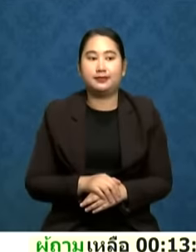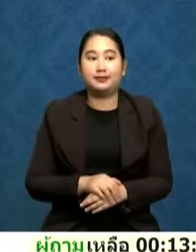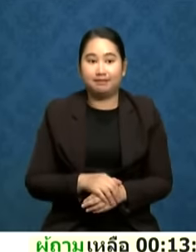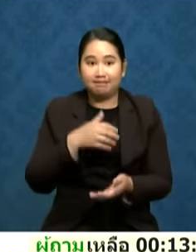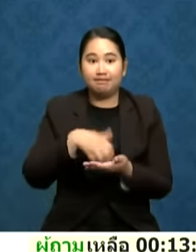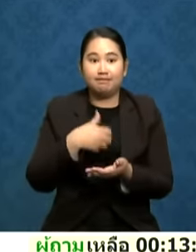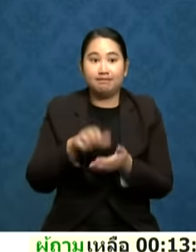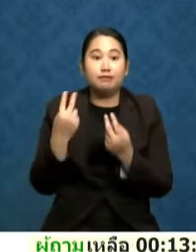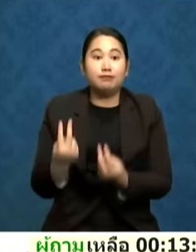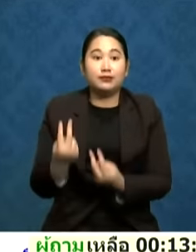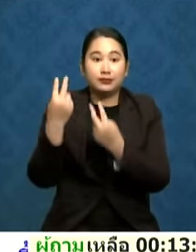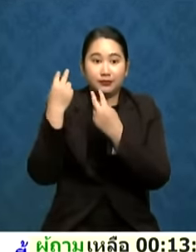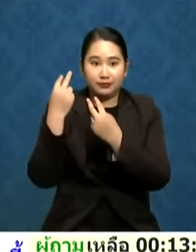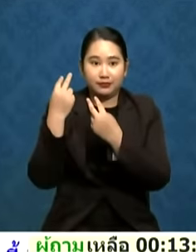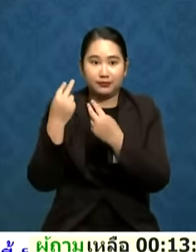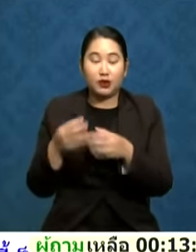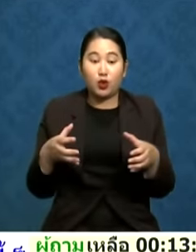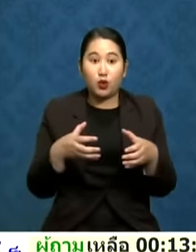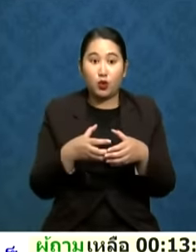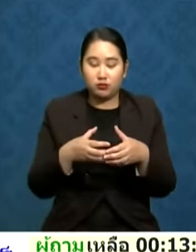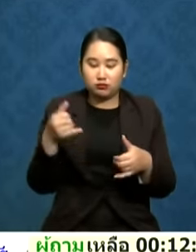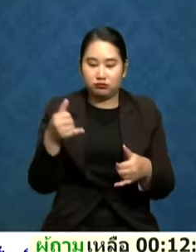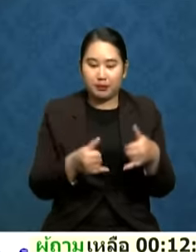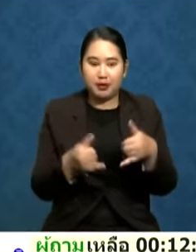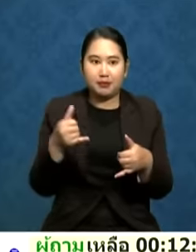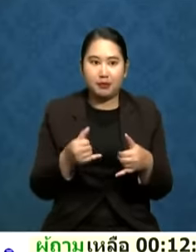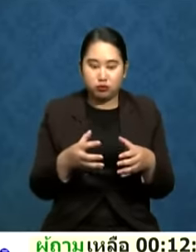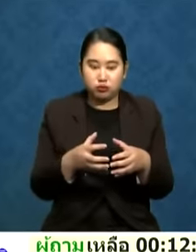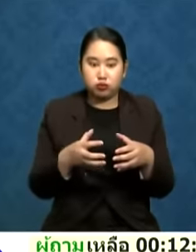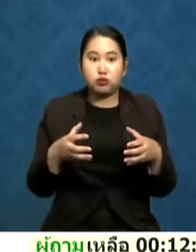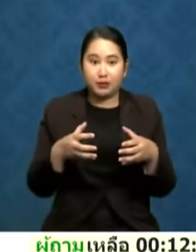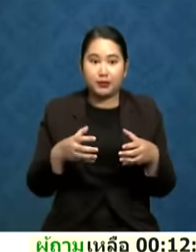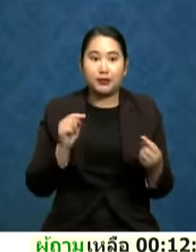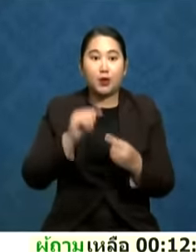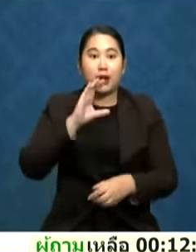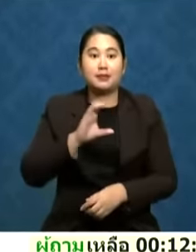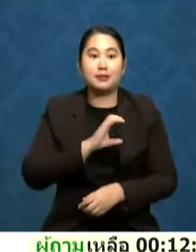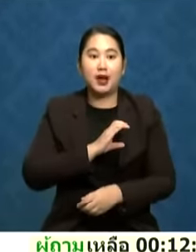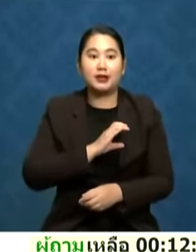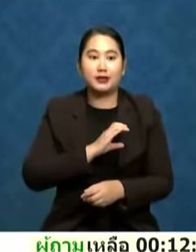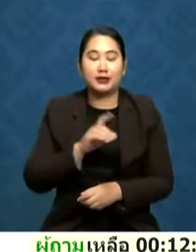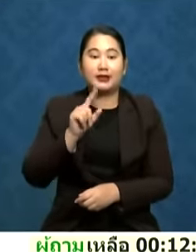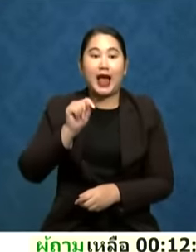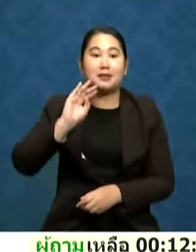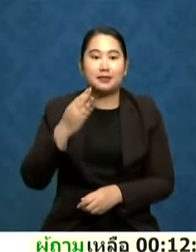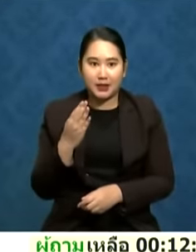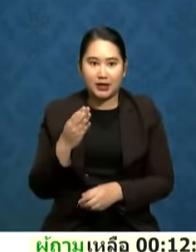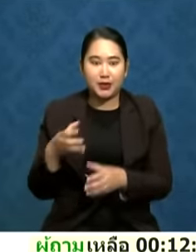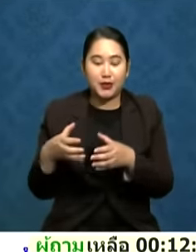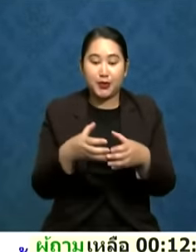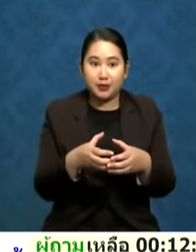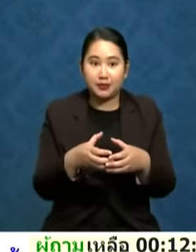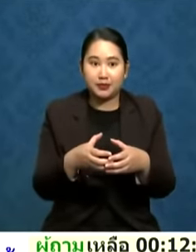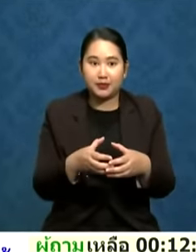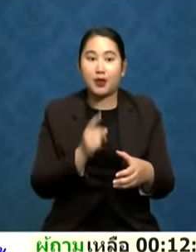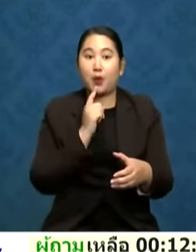มีกลมคนมารวมตัวบริเวณหน้าสอภอตากใบหลังจากมีการจับกุมตัว 6 ช. จากข้อเก